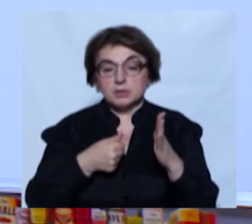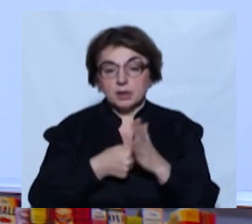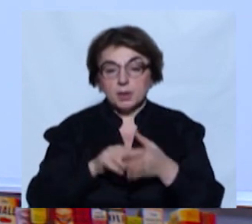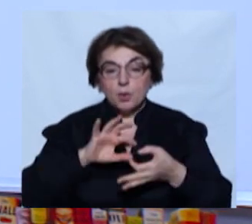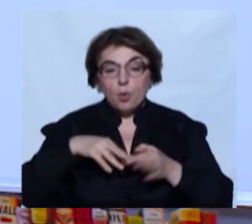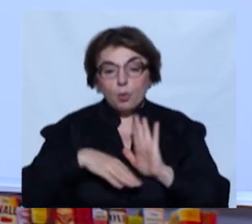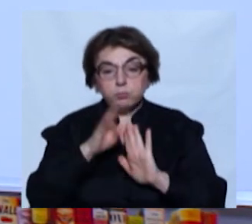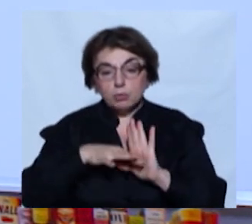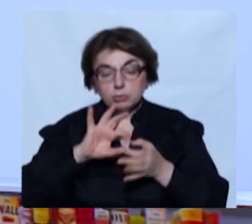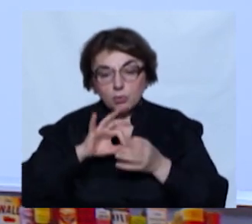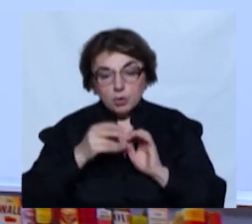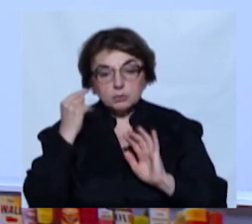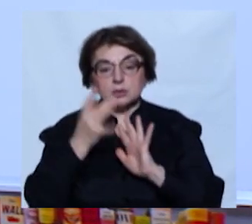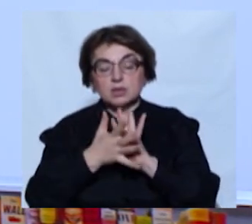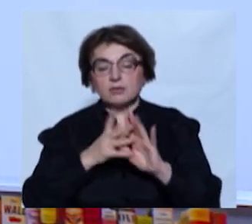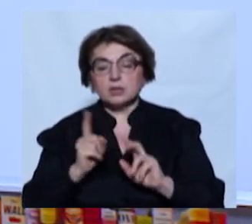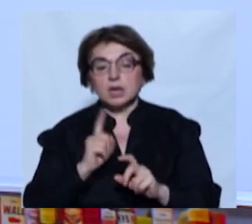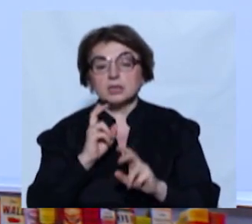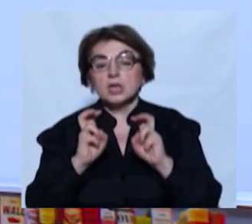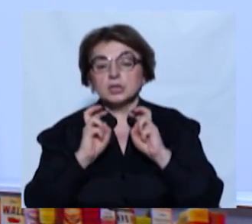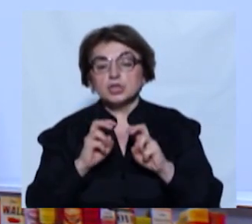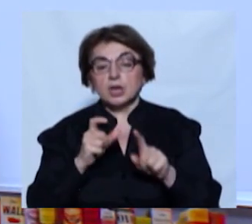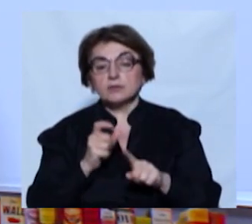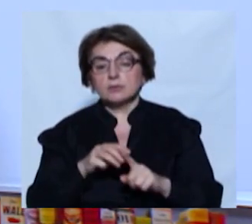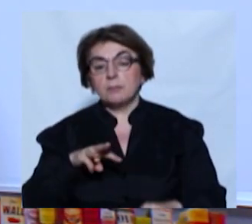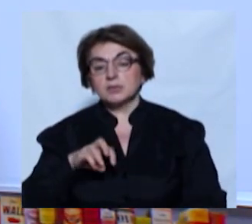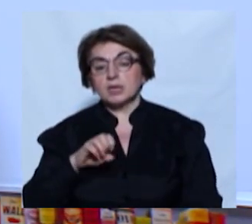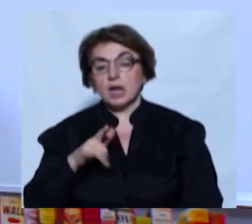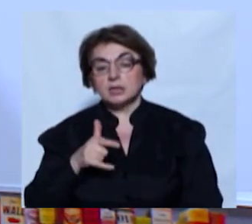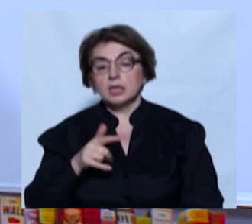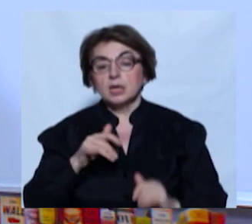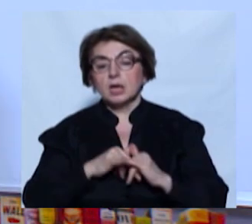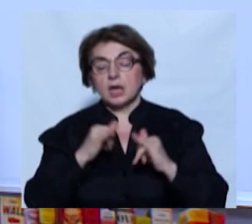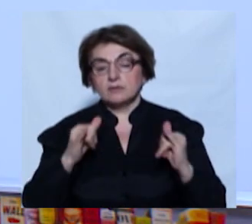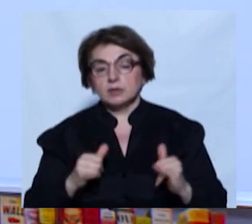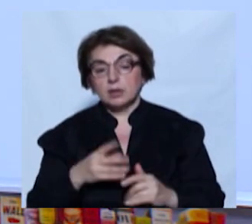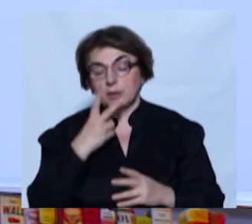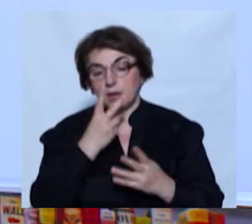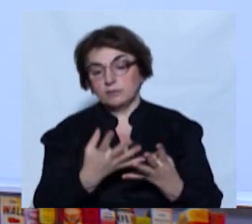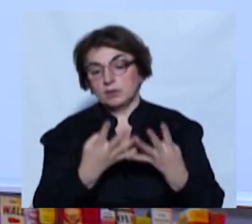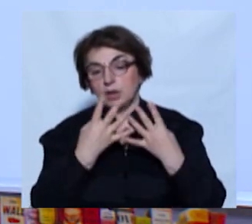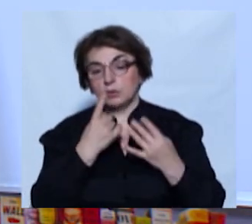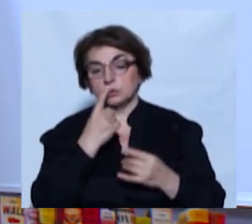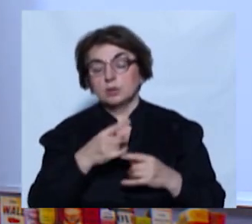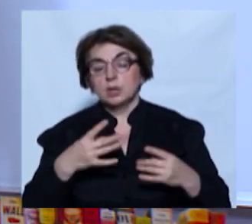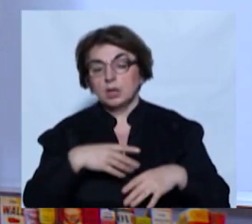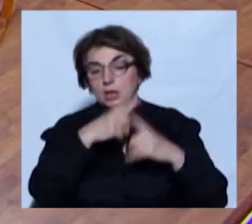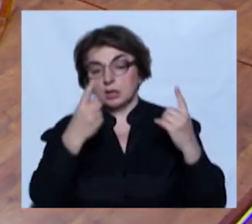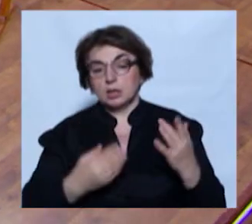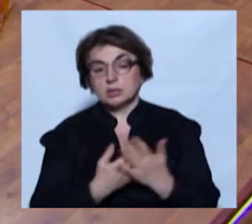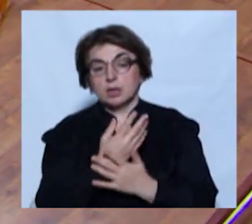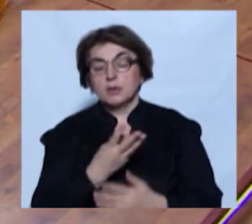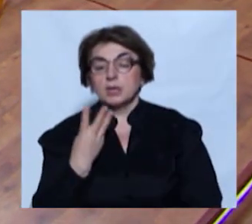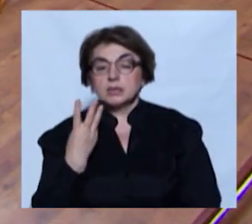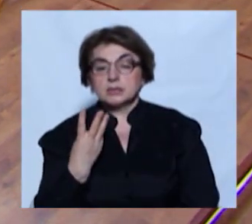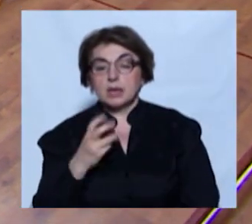კონკრეტულად შევძლებთ ვისაუბროთ, რას ნიშნავს მდგრადი განვითარება. სქემას გამოვიტან ახლა ეკრანზე და თქვენ აქ ხედავთ